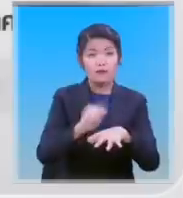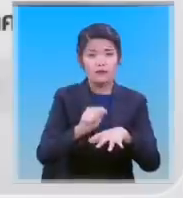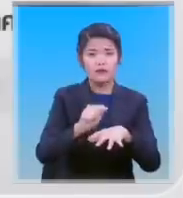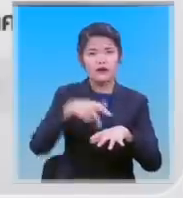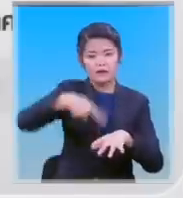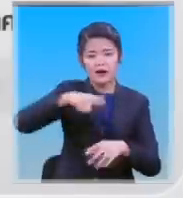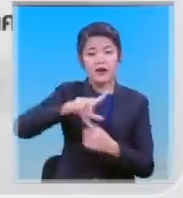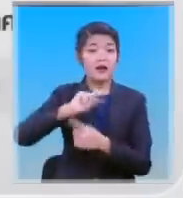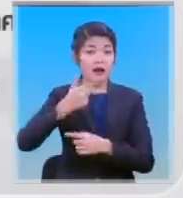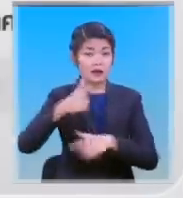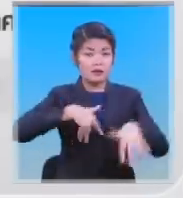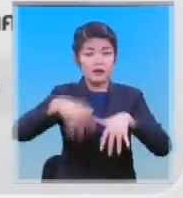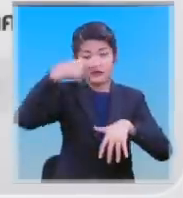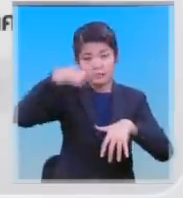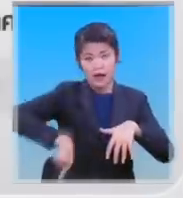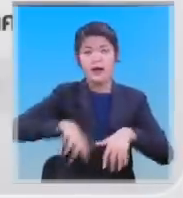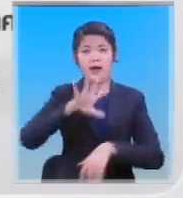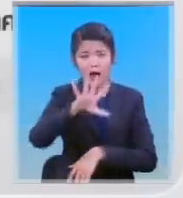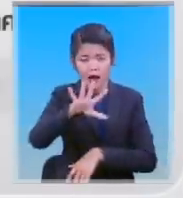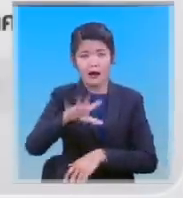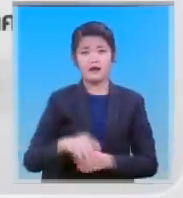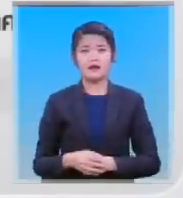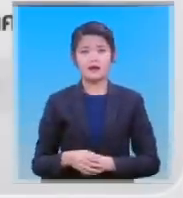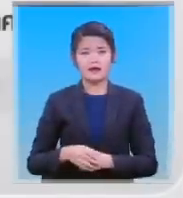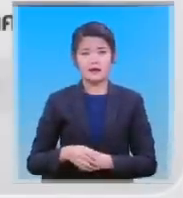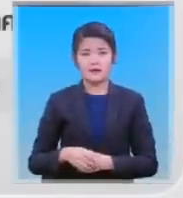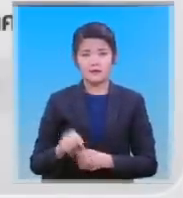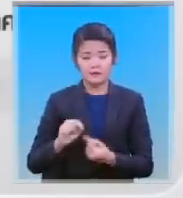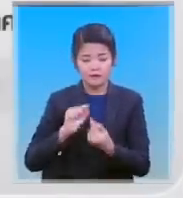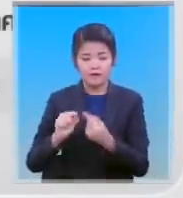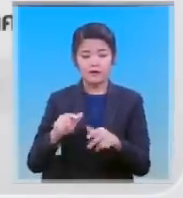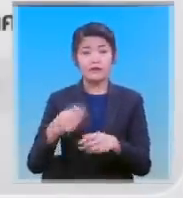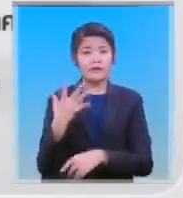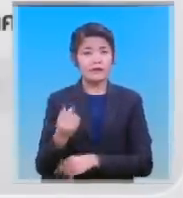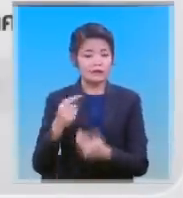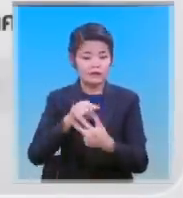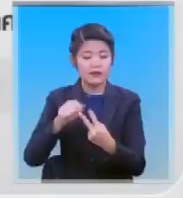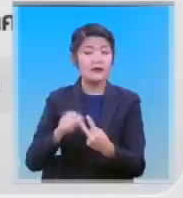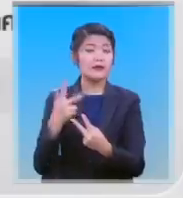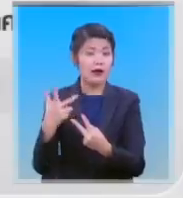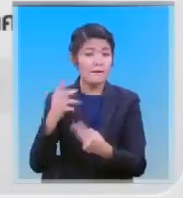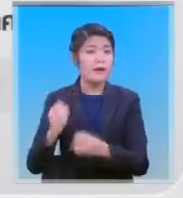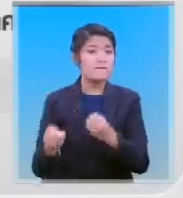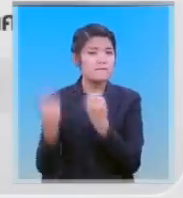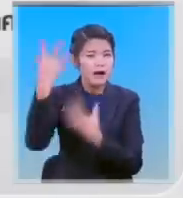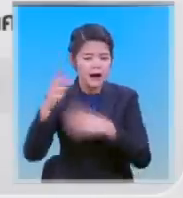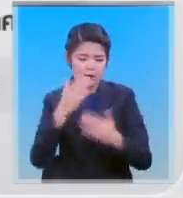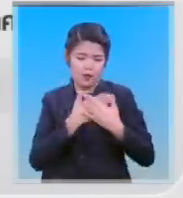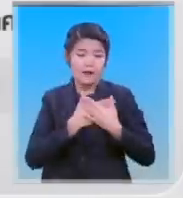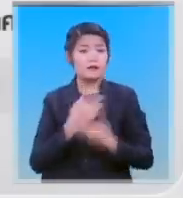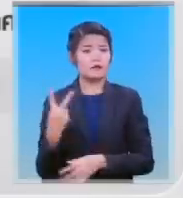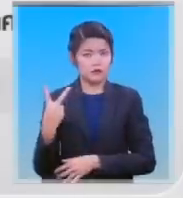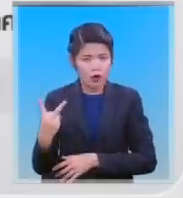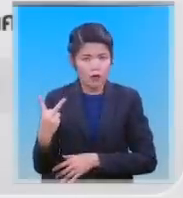ที่นั่งพรรคชาติพัฒนาและพลังท้องถิ่นไทยพรรคละ3ที่นั่งพรรครักผืนป่าประเทศไทย2ที่นั่ง ค่